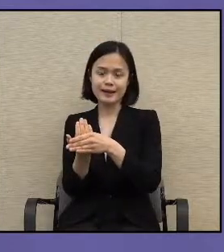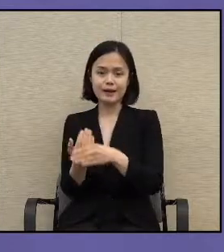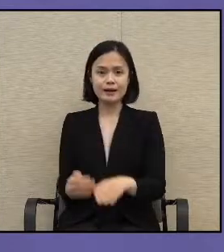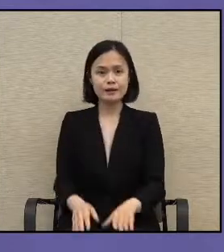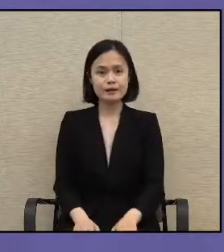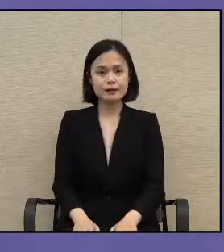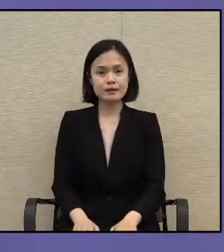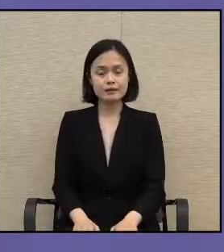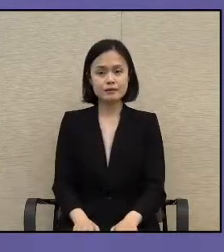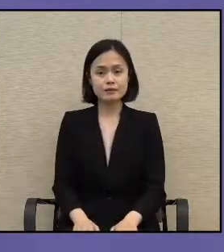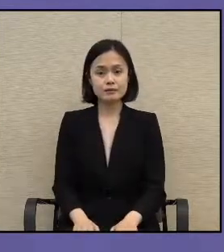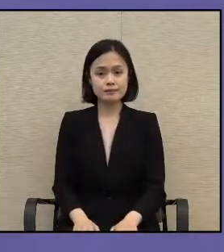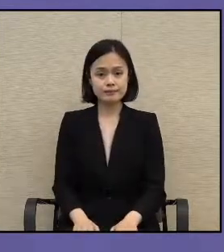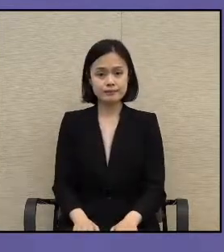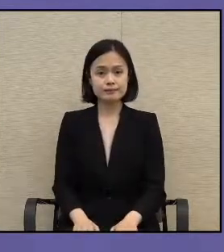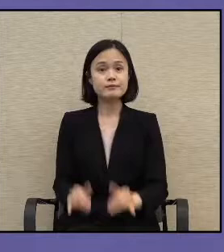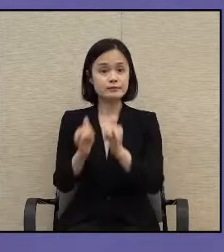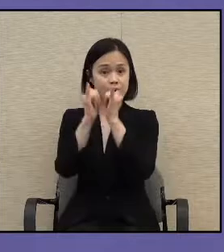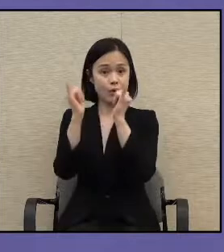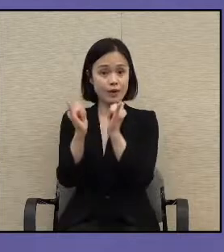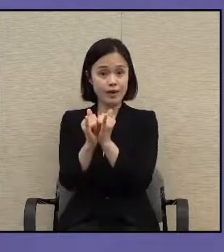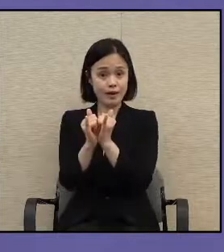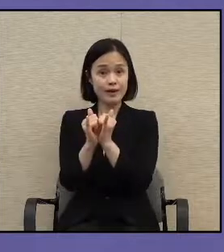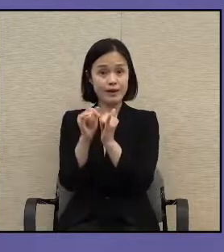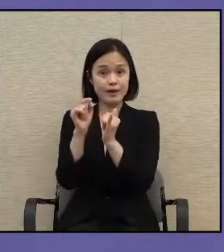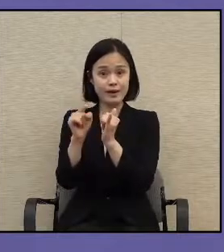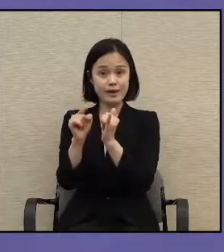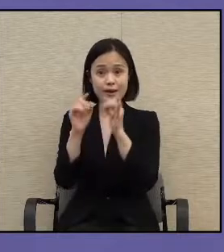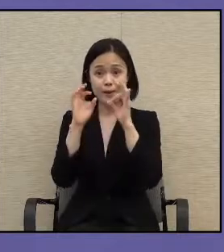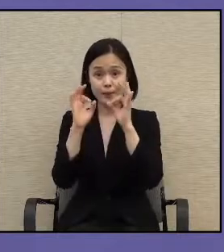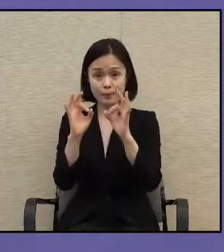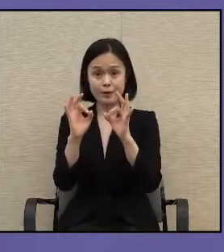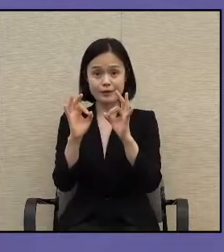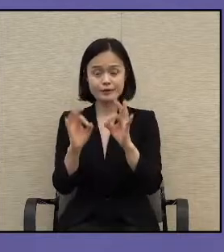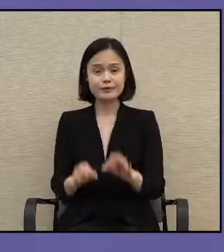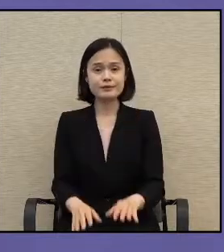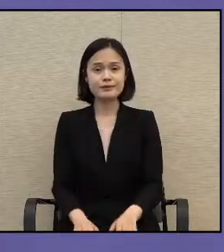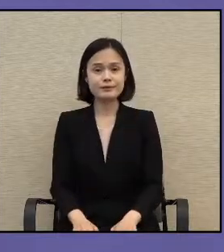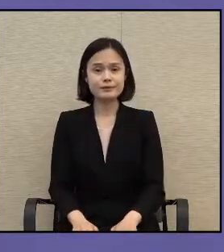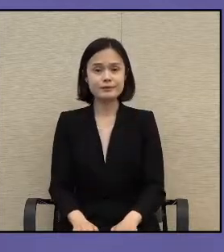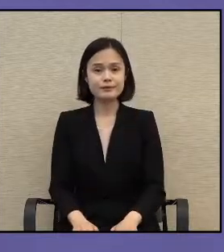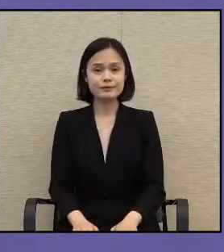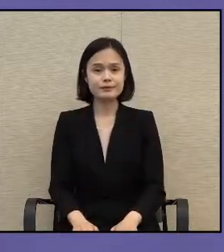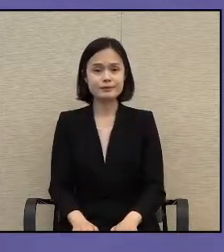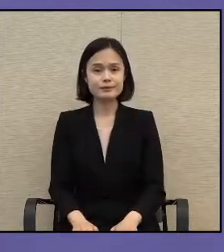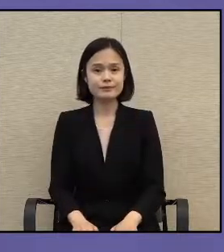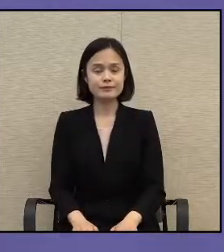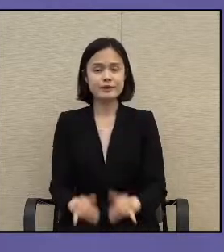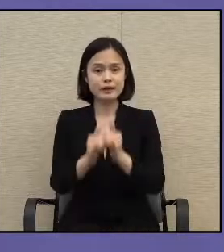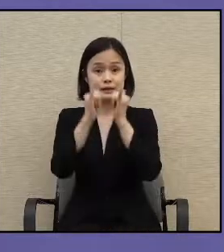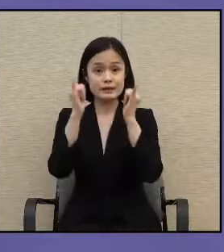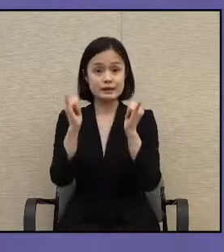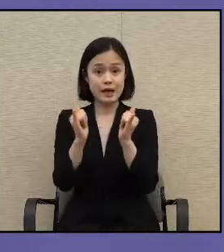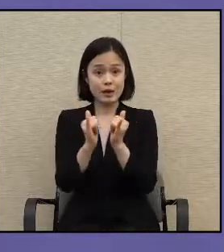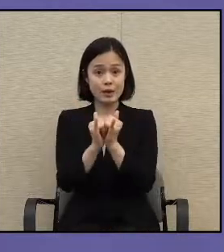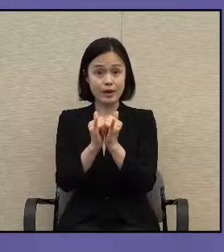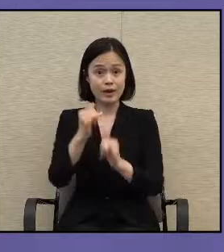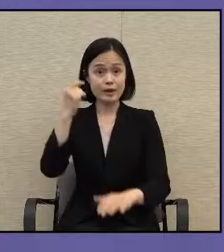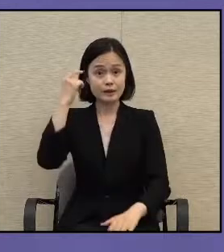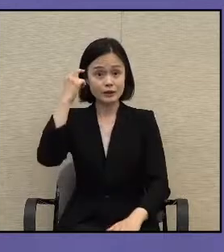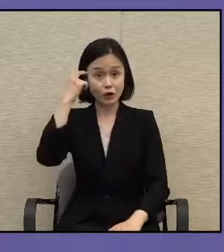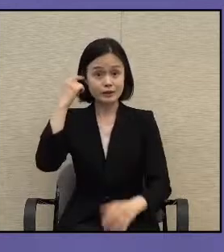흔히 이제 잘 알려져 있는 소셜 디터미넌트 오브 헬스 혹은 멘탈 헬스라고 하는 개념들인